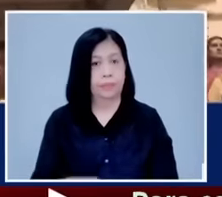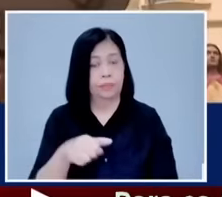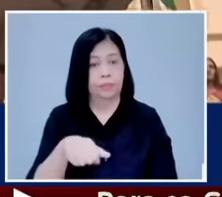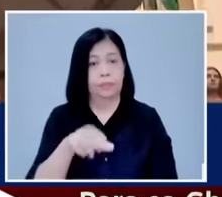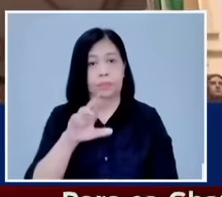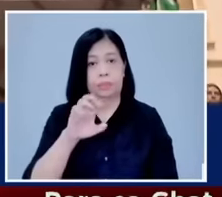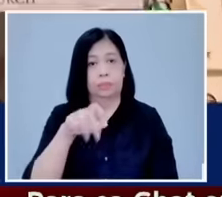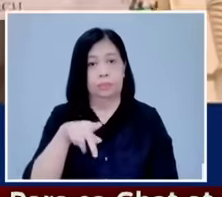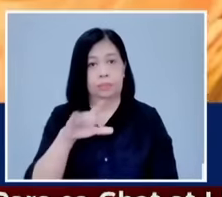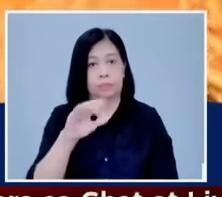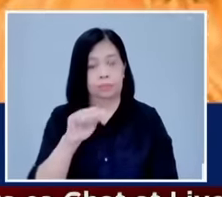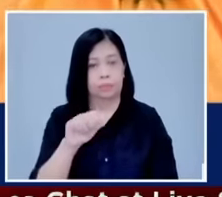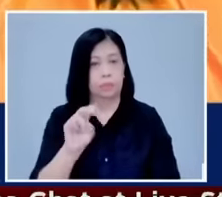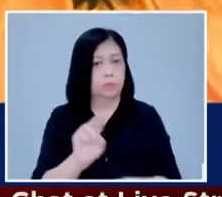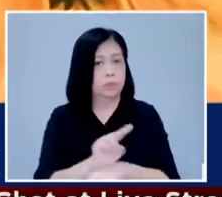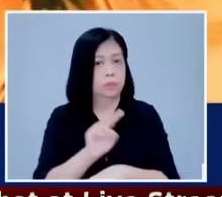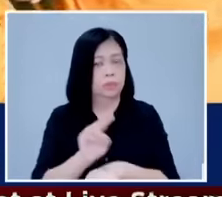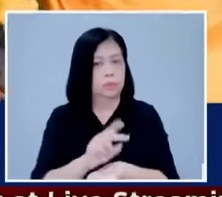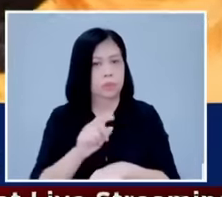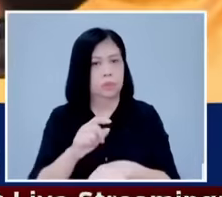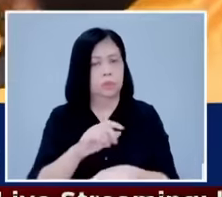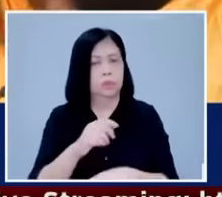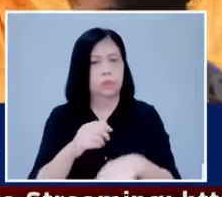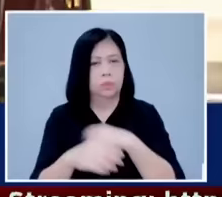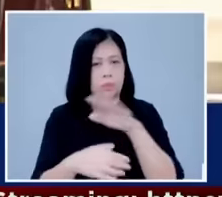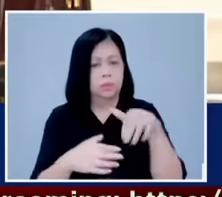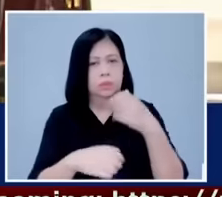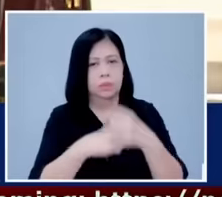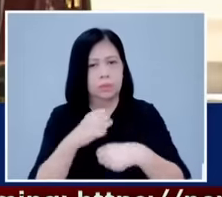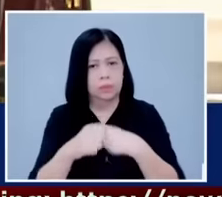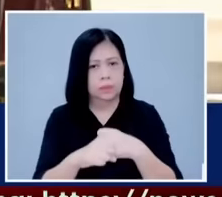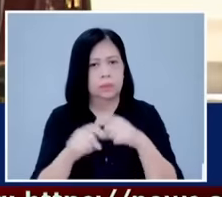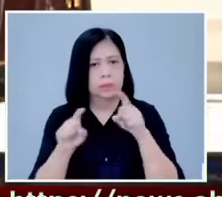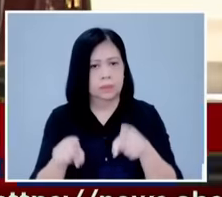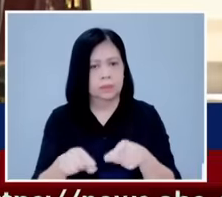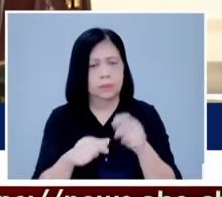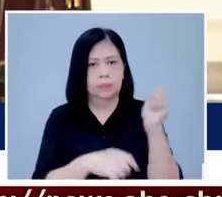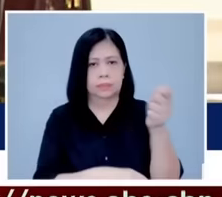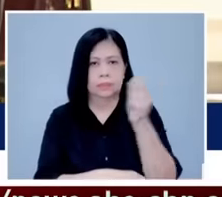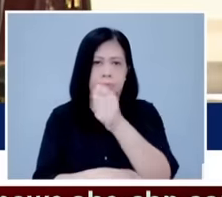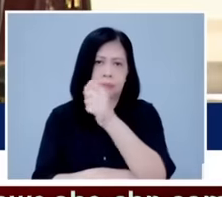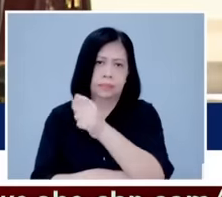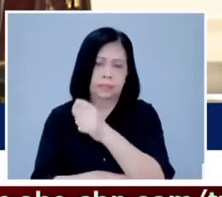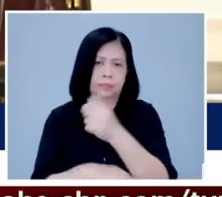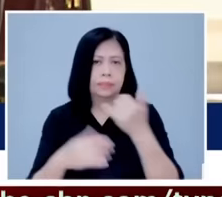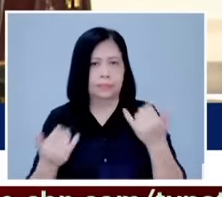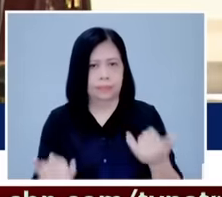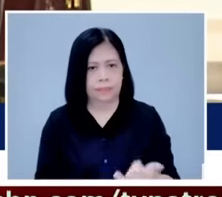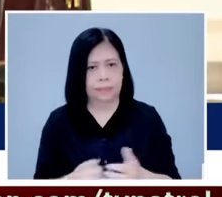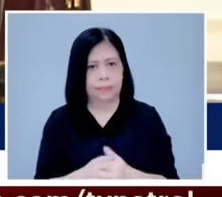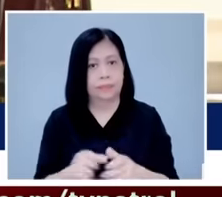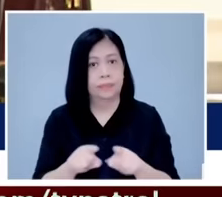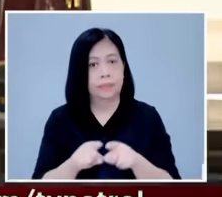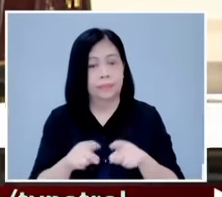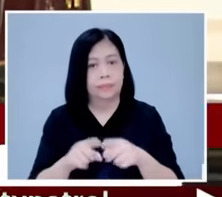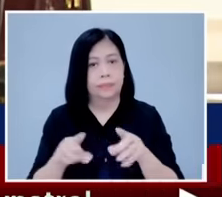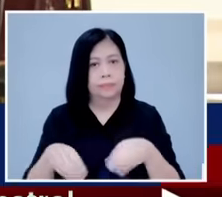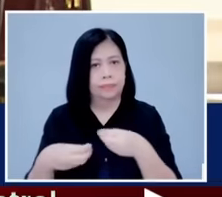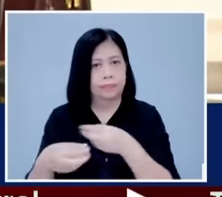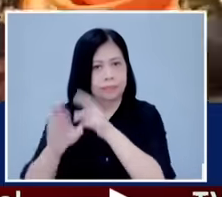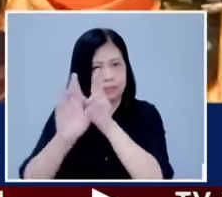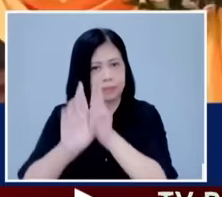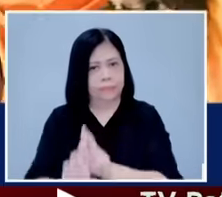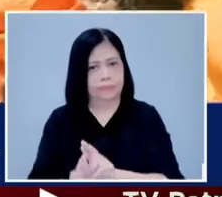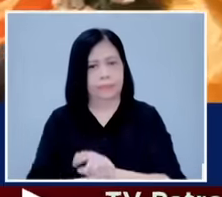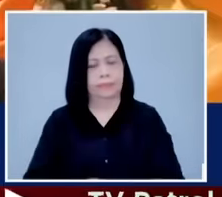na ginagamit natin all throughout the year, ang siya naman nating binabasbasan sa pagkakataong ito bilang pagbibigay galang din po